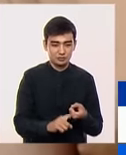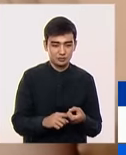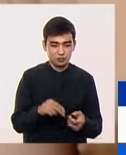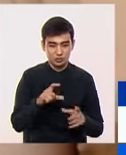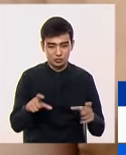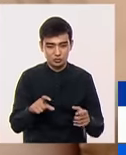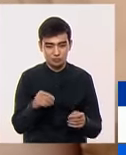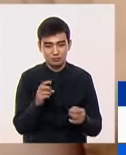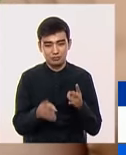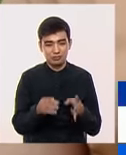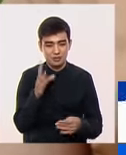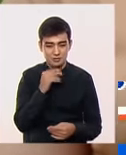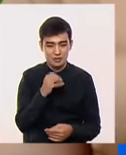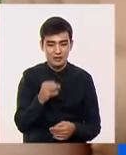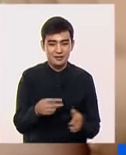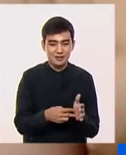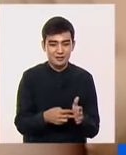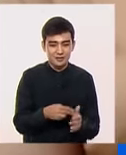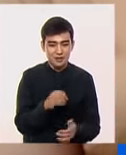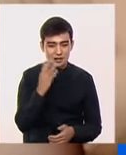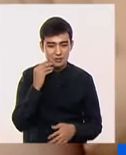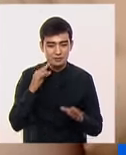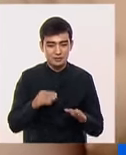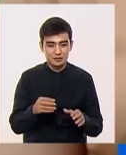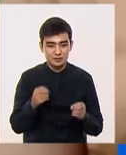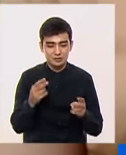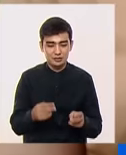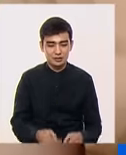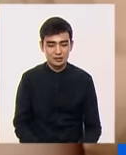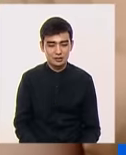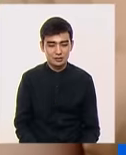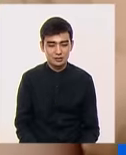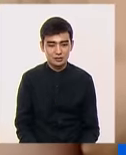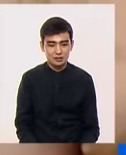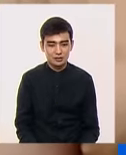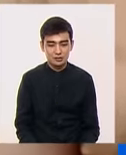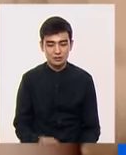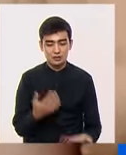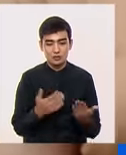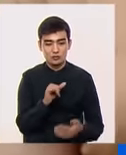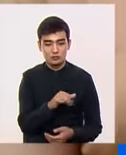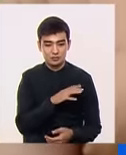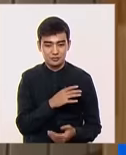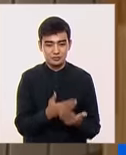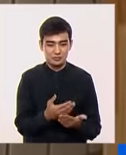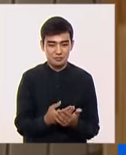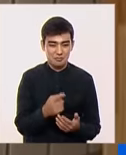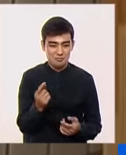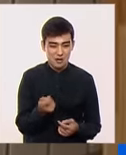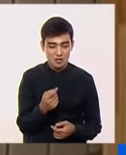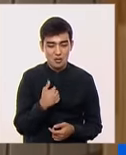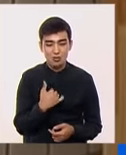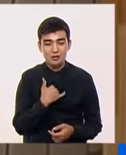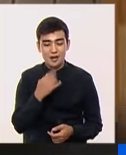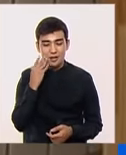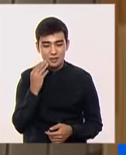elaman а как обстоят дела с расценками у вас в алматы евгения если у вас зафиксирован минимальный рост то у нас в